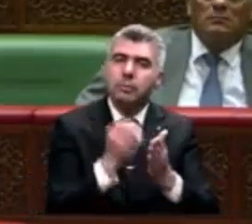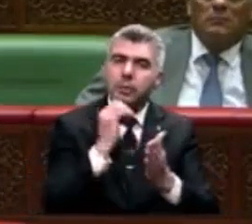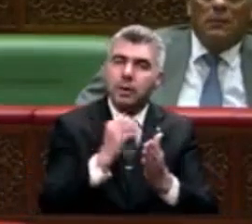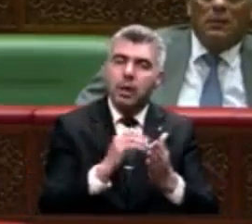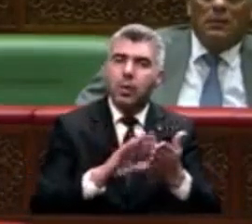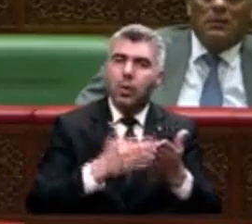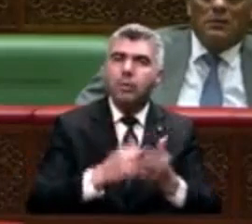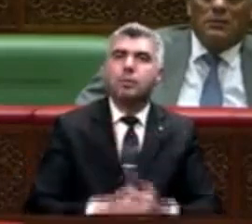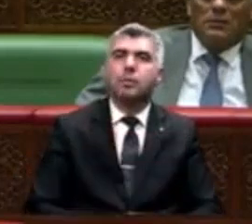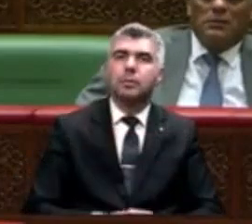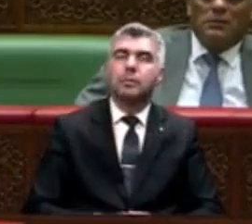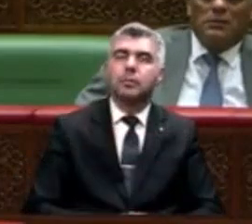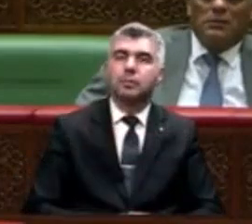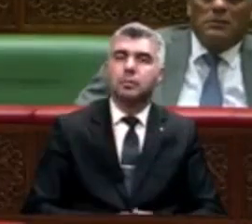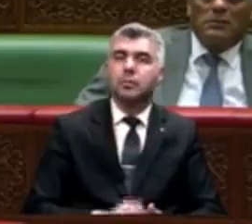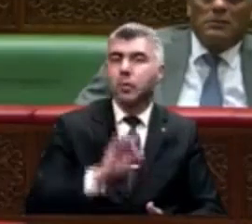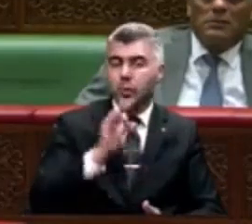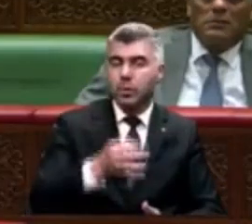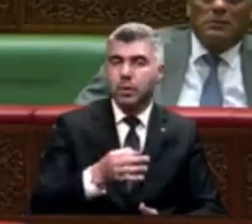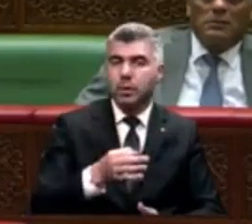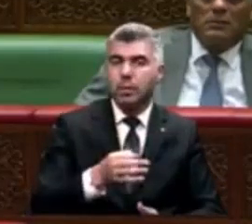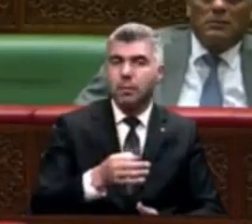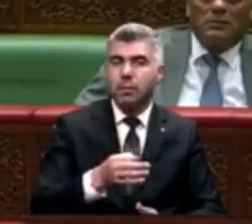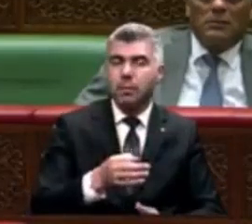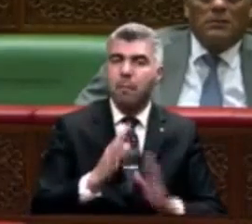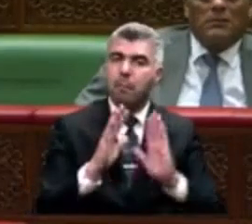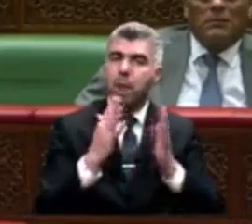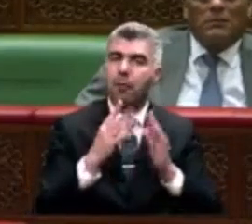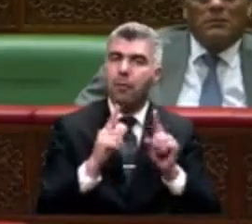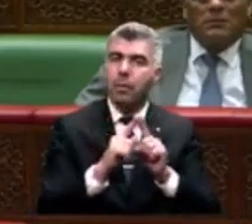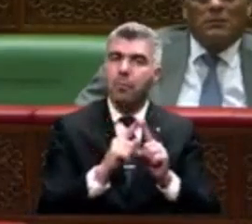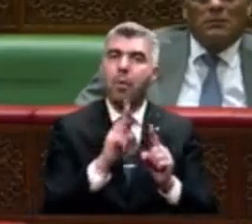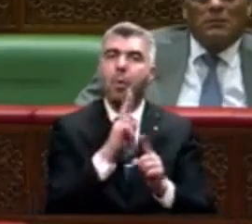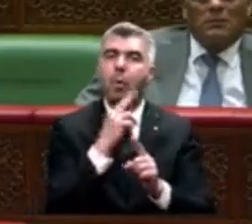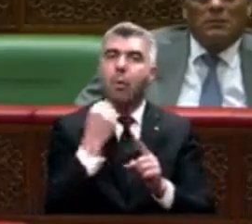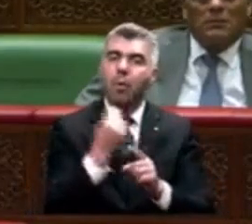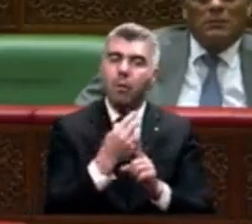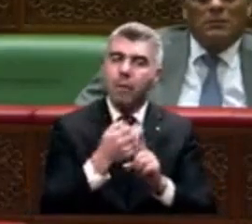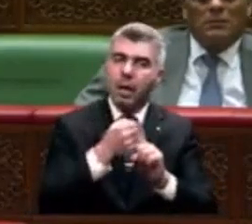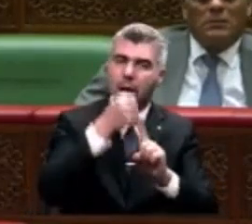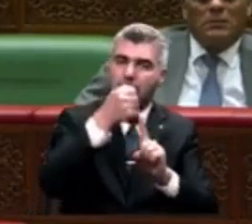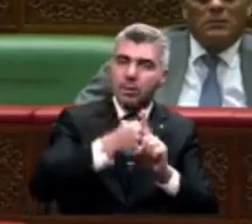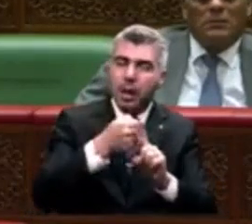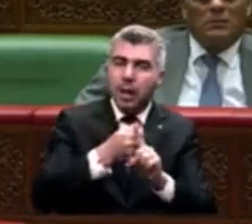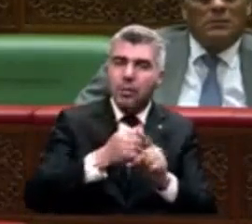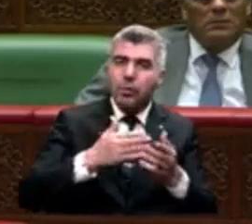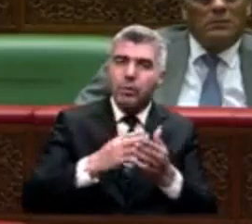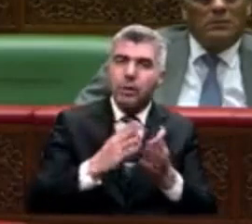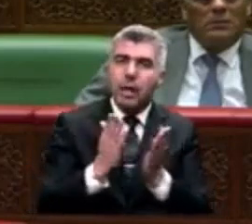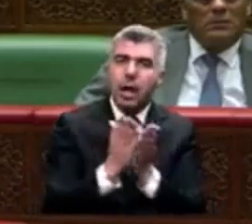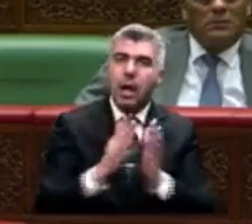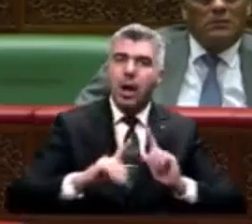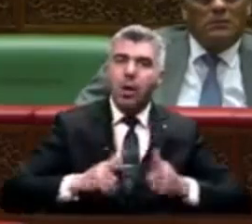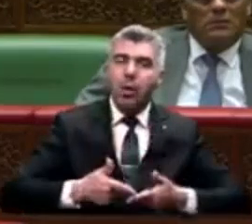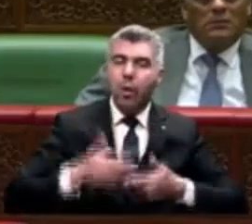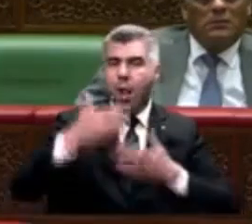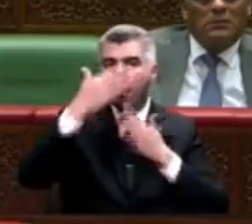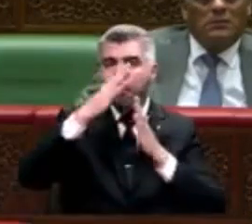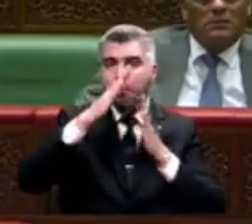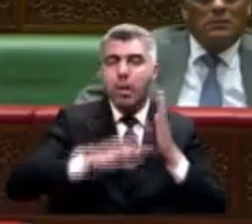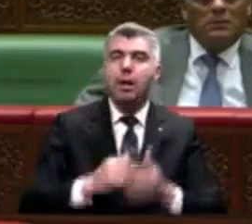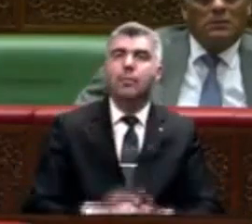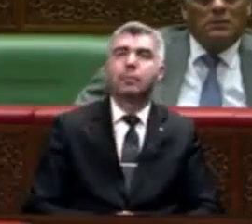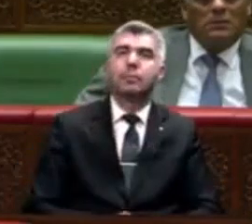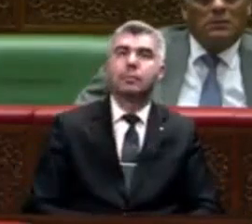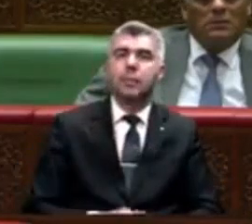هذا الباب، منوهين بمجهود الحكومة المبذولة من إصلاحات كبرى عرفتها منظومة التربية والتعليم ببلادنا